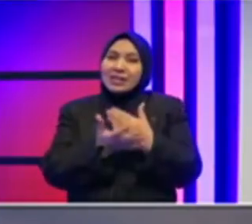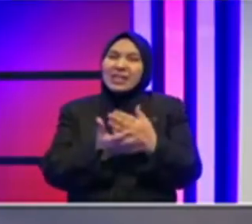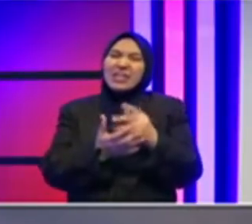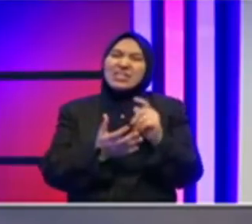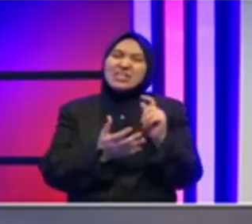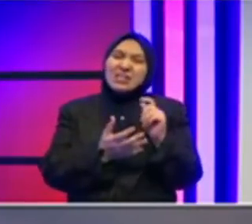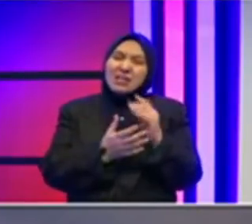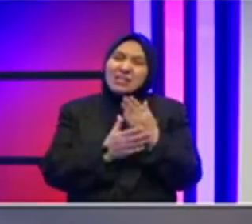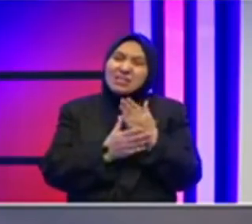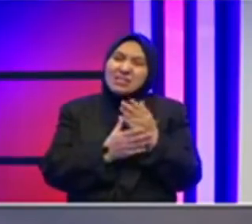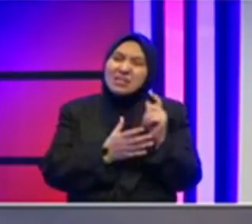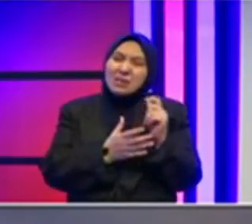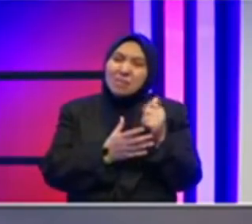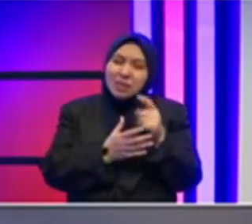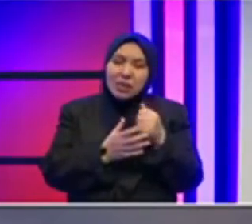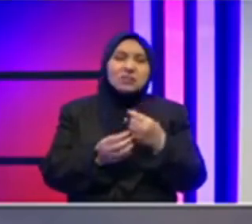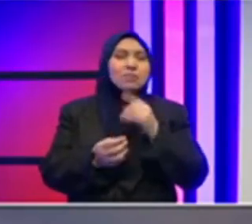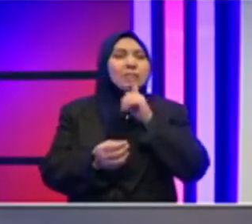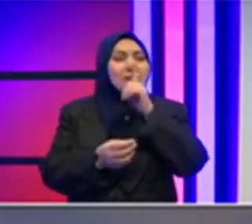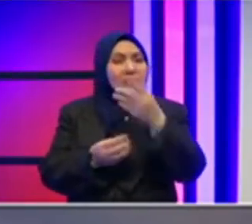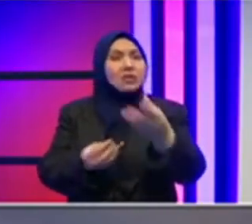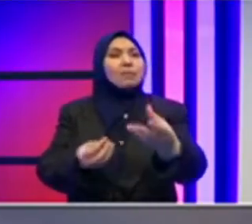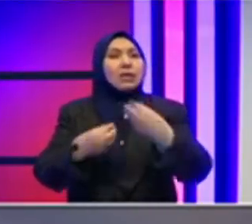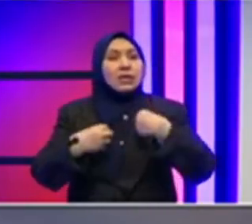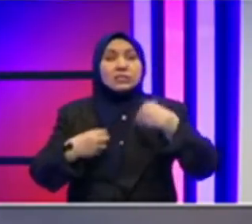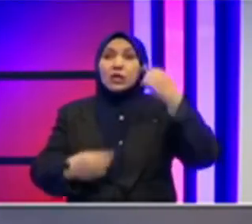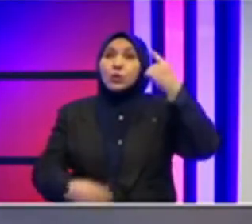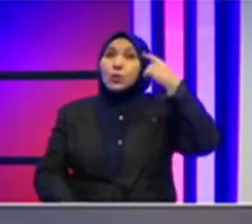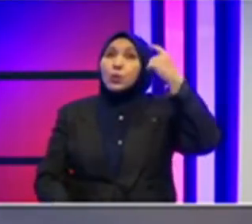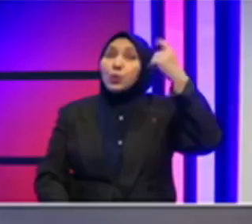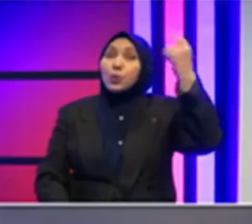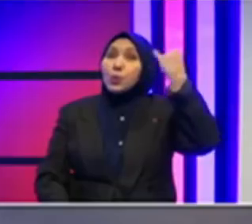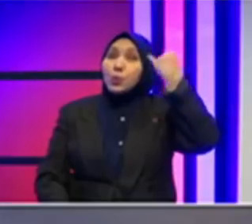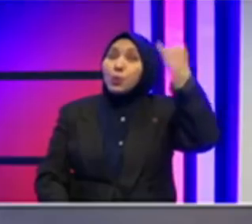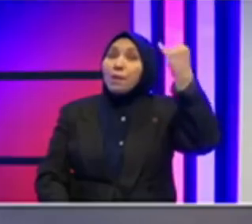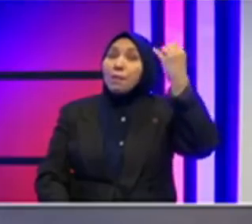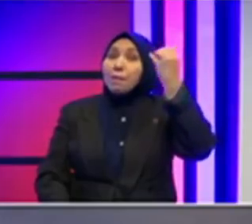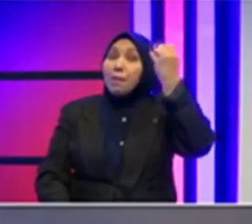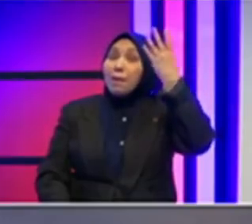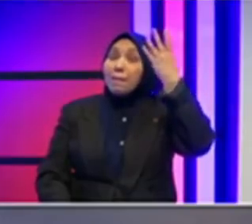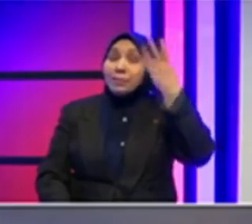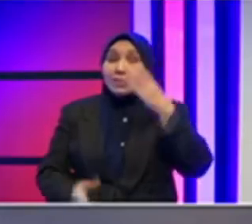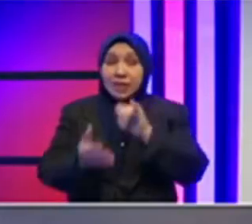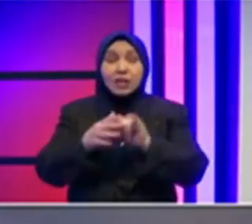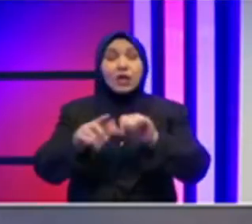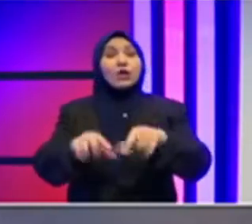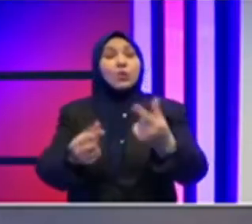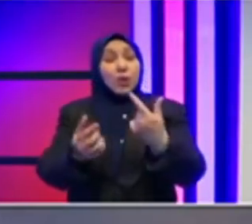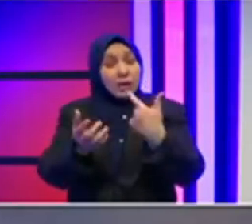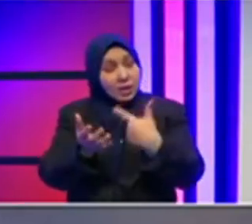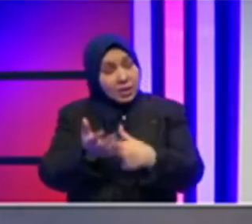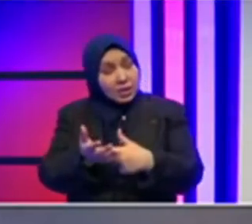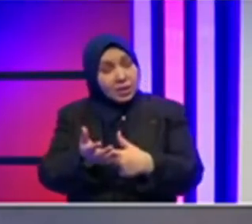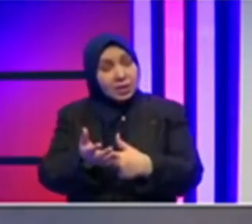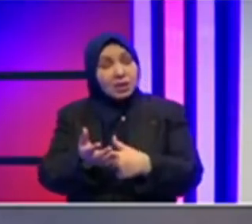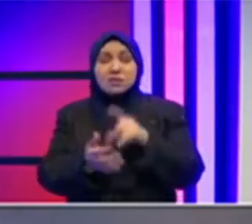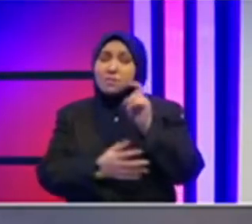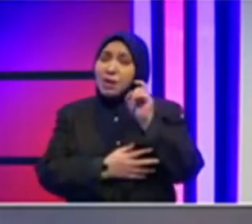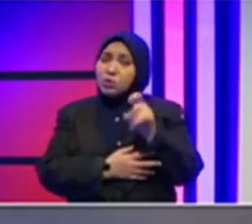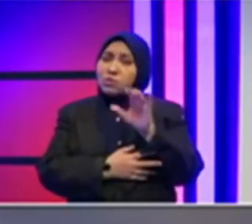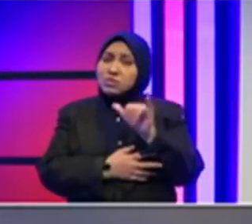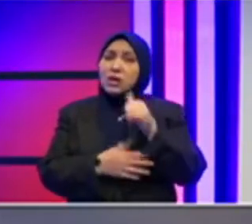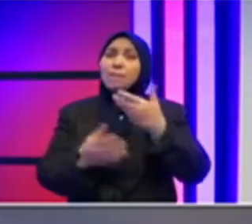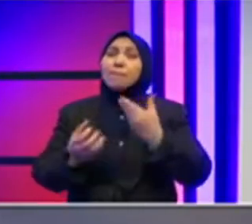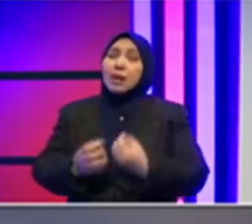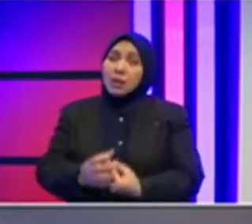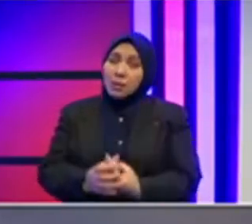Dia sebenarnya memberi satu inspirasi lah ya. Sebenarnya bahawa Quran ini dia... sepatutnya